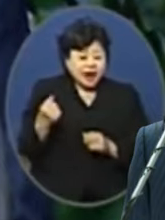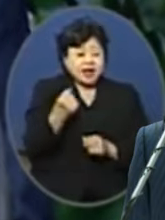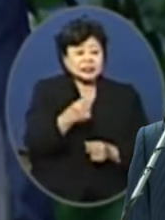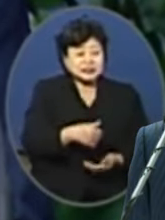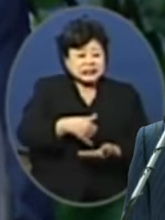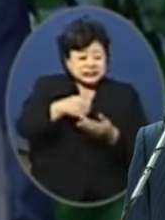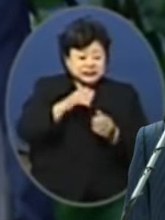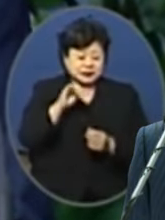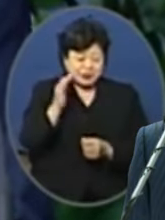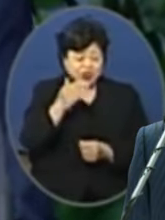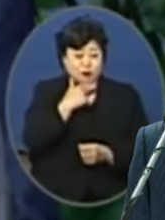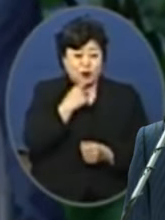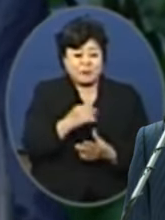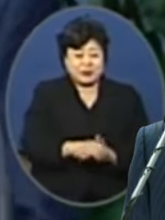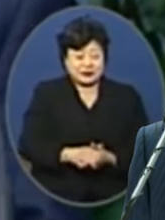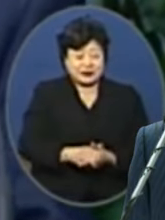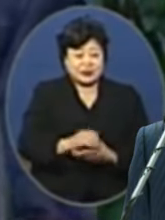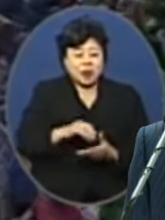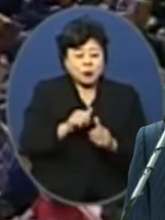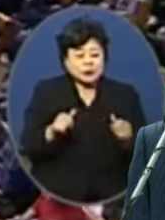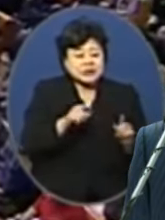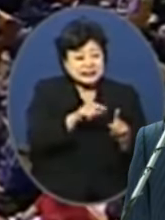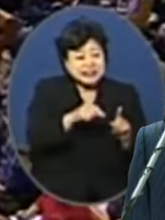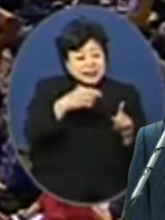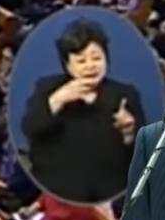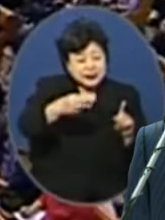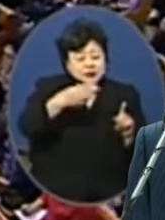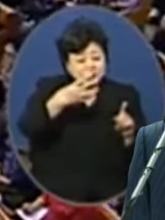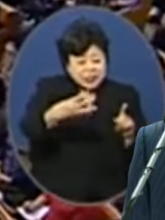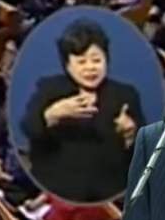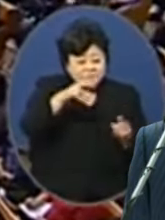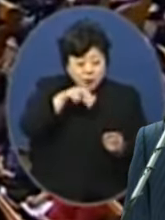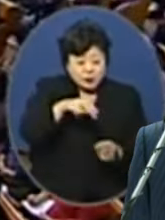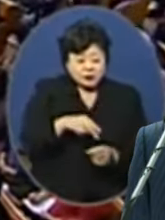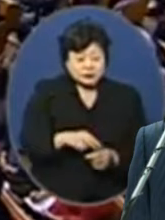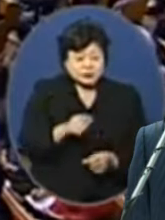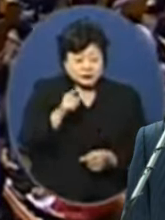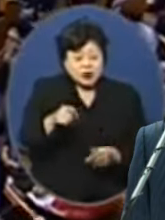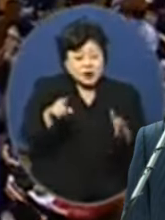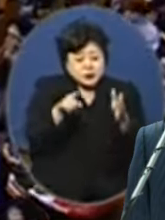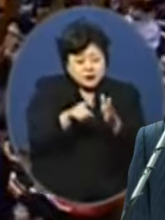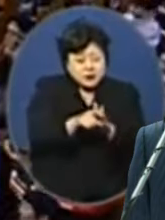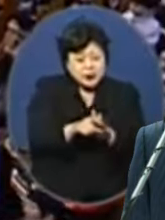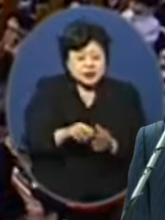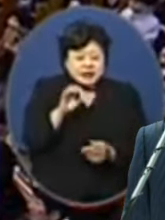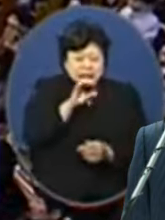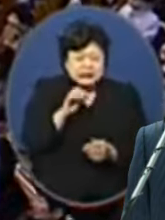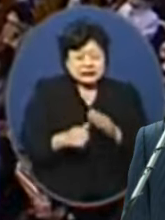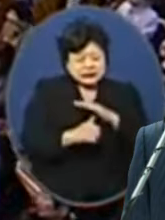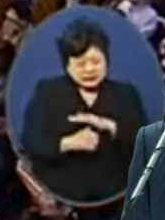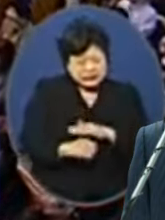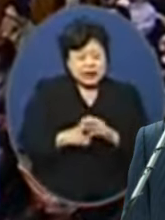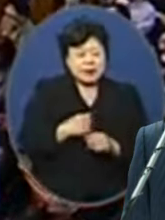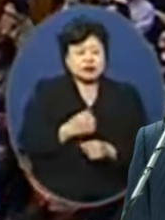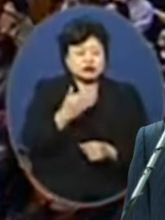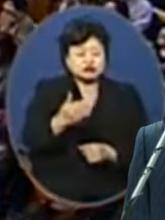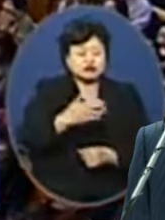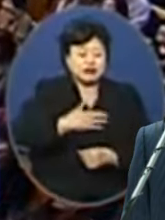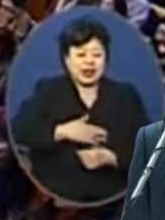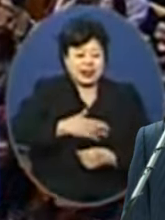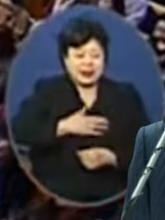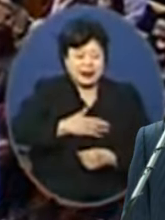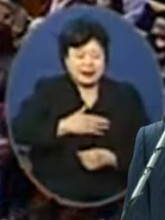인격자가 되기를 원하시는 것입니다 야고보서 1장 3절로 4절에 보면이는 너희 믿음의 시련이 인내를 만들어내는 줄을 너희가